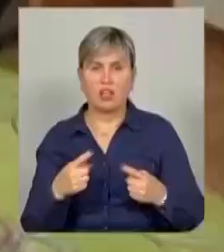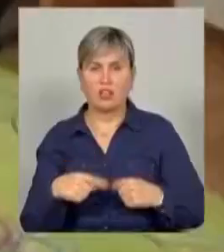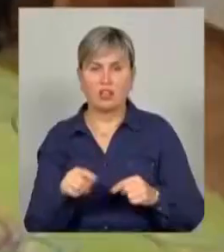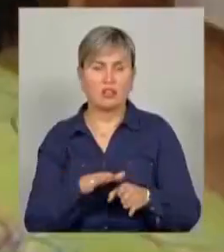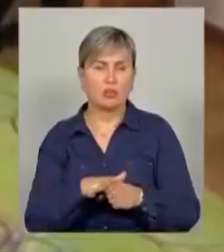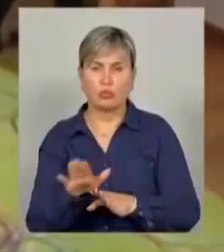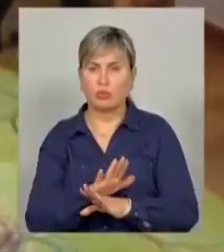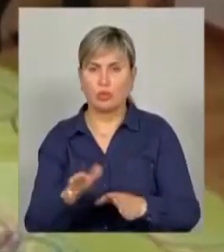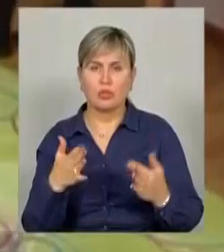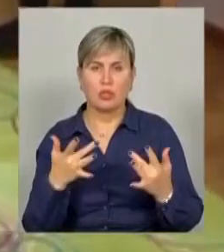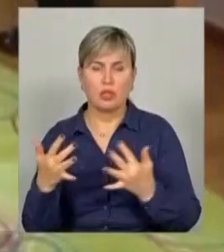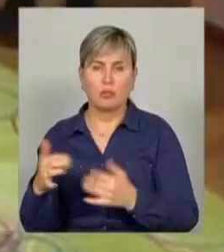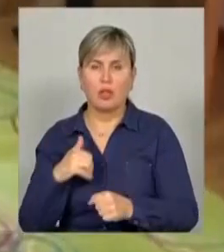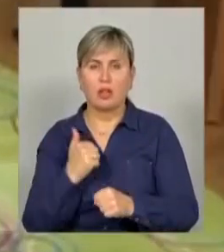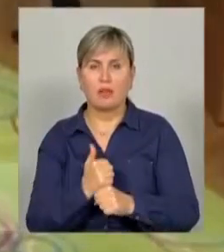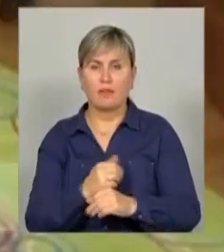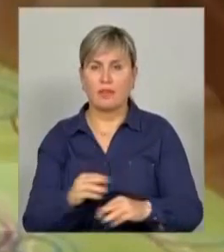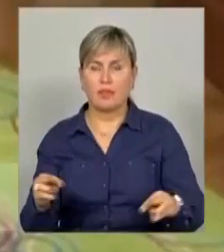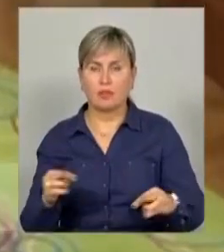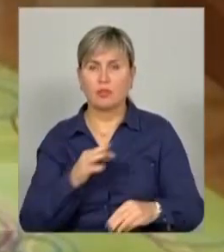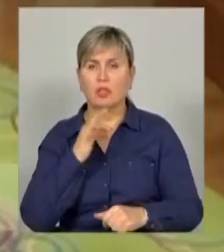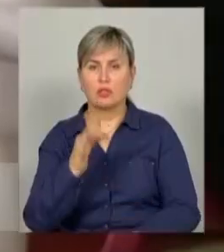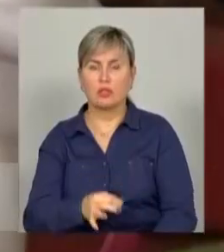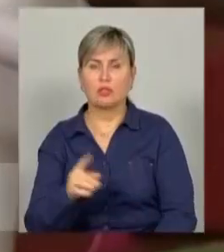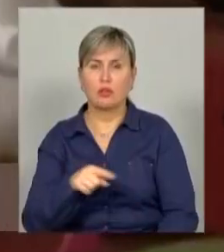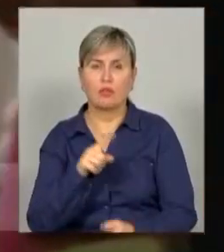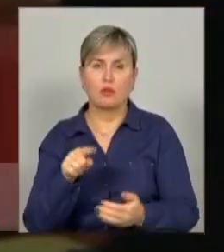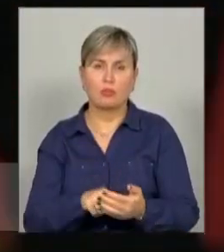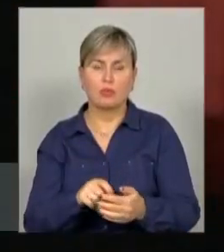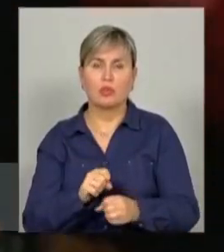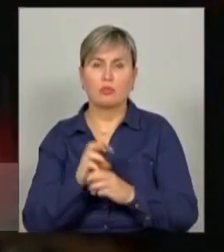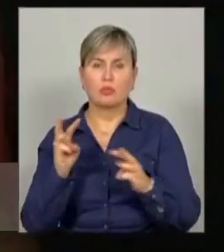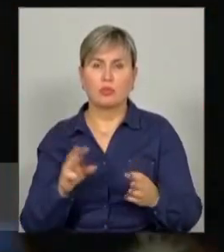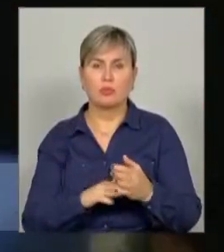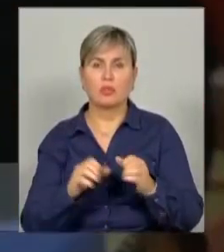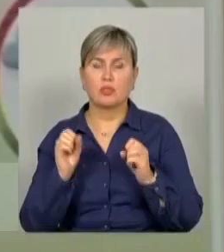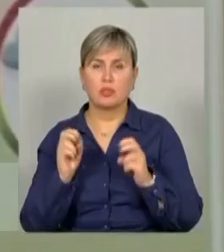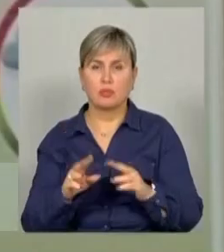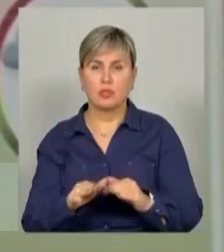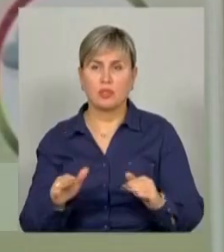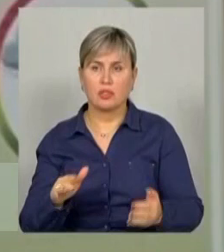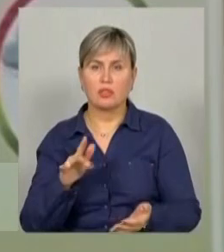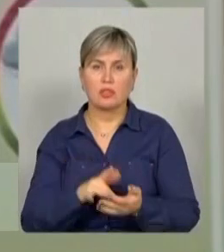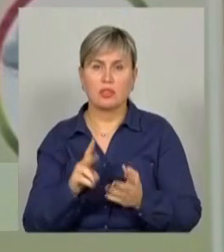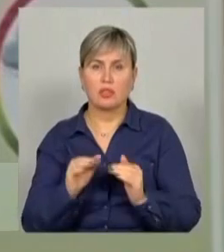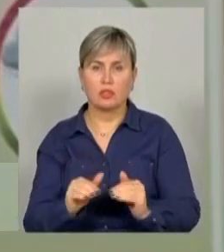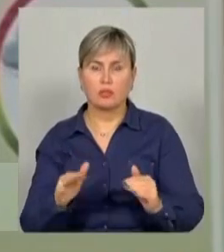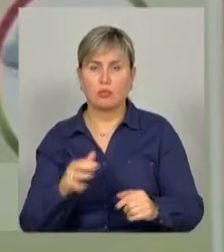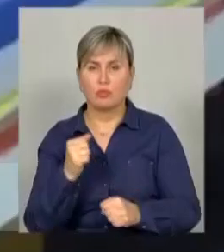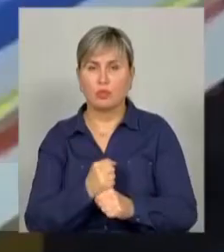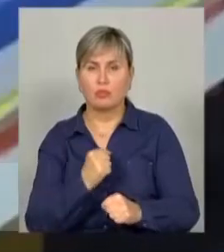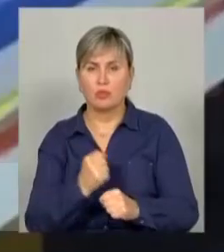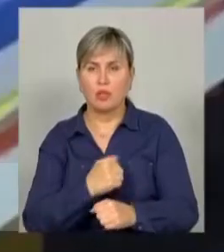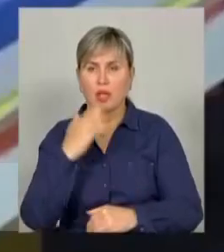требования. Глава департамента подчеркнула, что вопросы обеспечения безопасности садов и центров для детей будут прорабатывать с акиматами